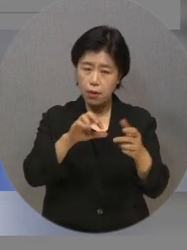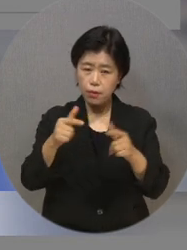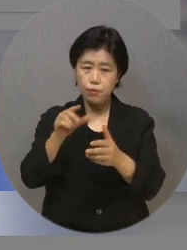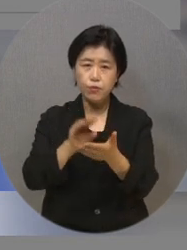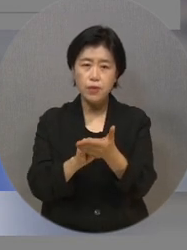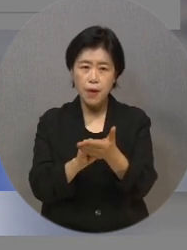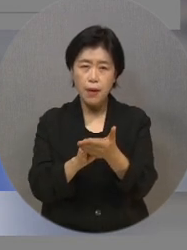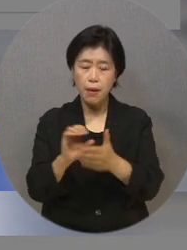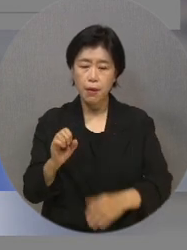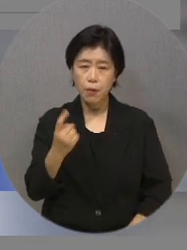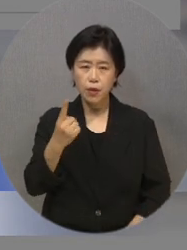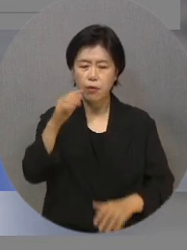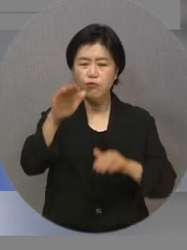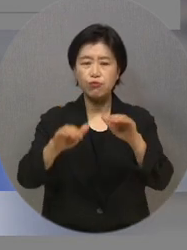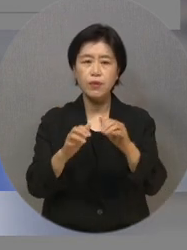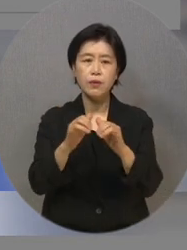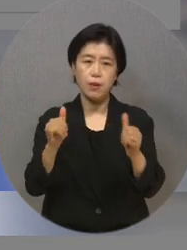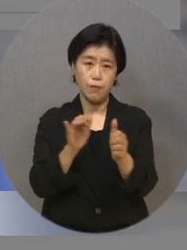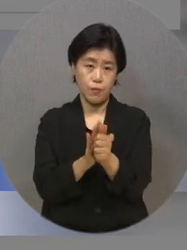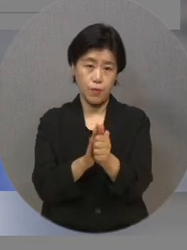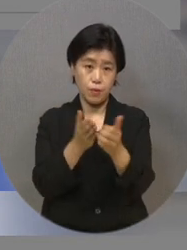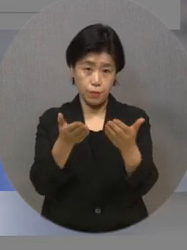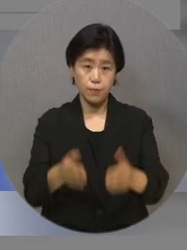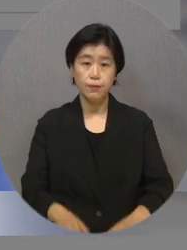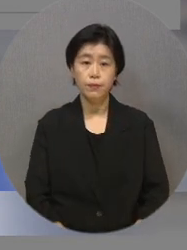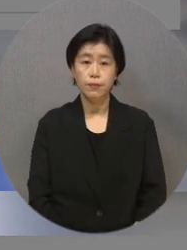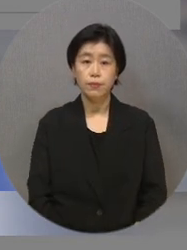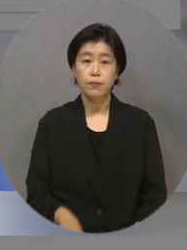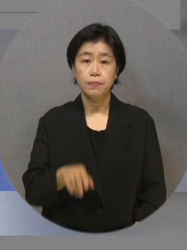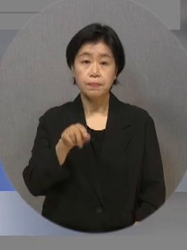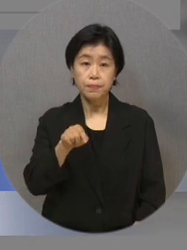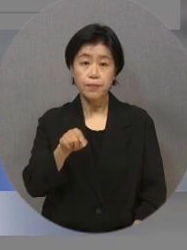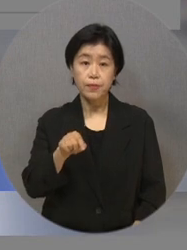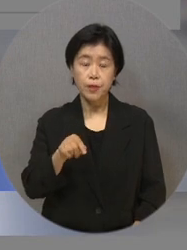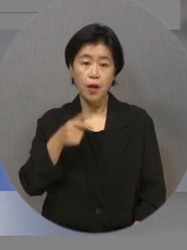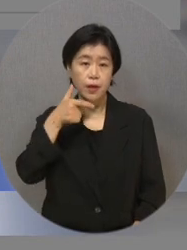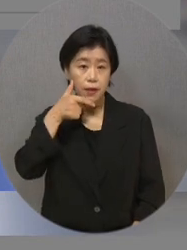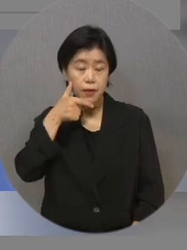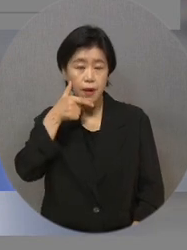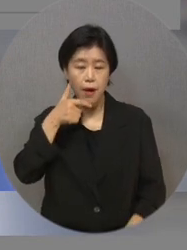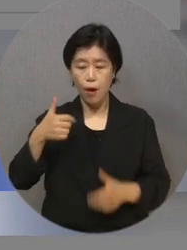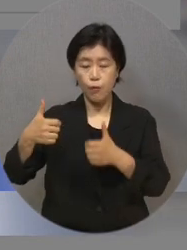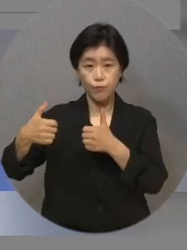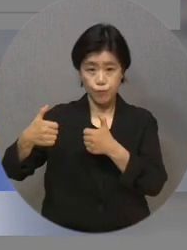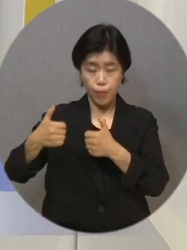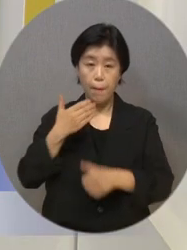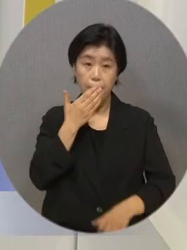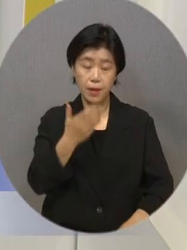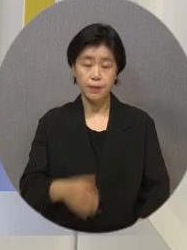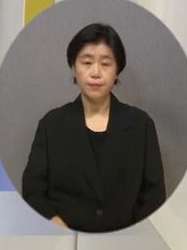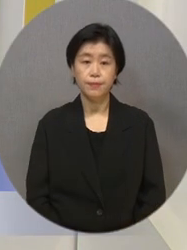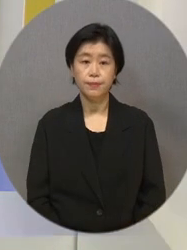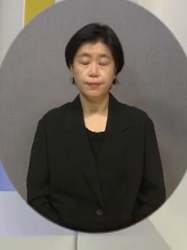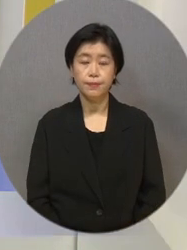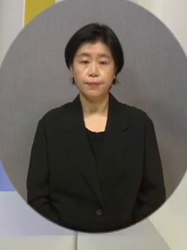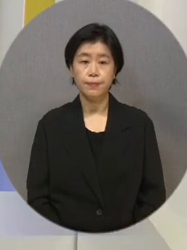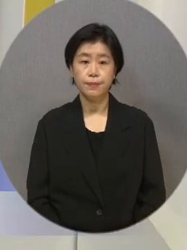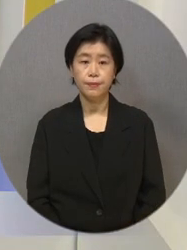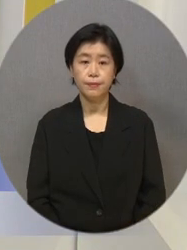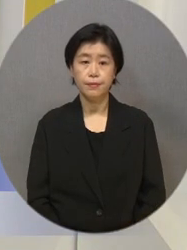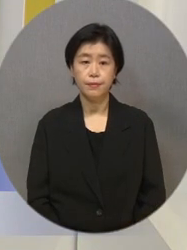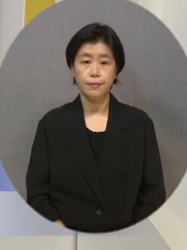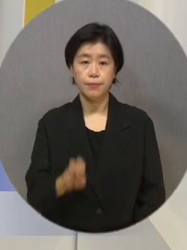한편 기부 관련 상담은 사랑의 열매 나눔 콜센터로 하면 됩니다 다음